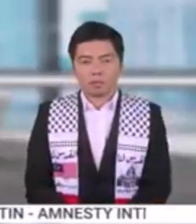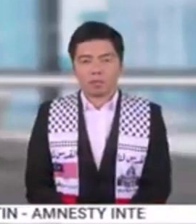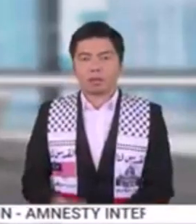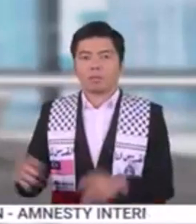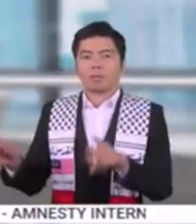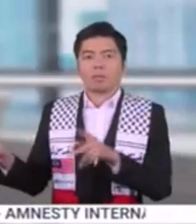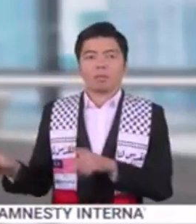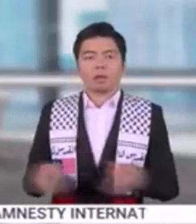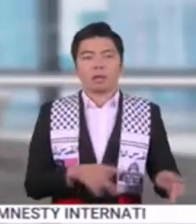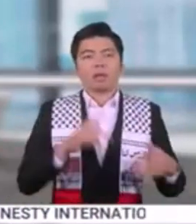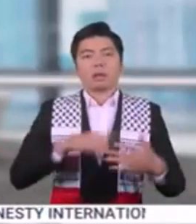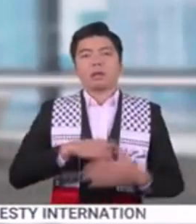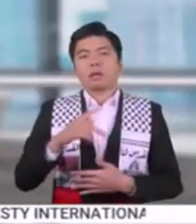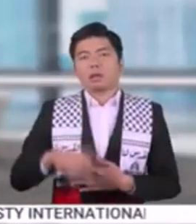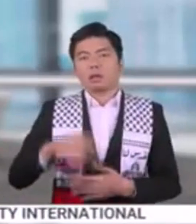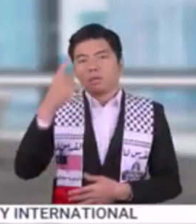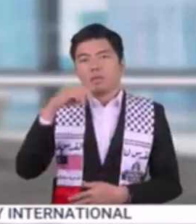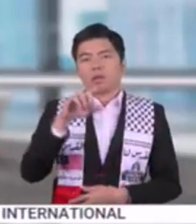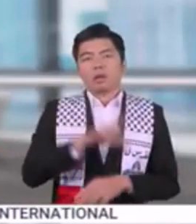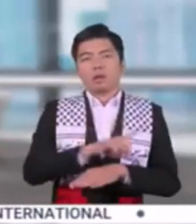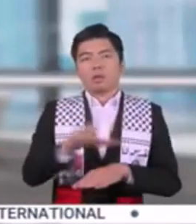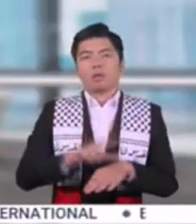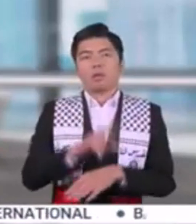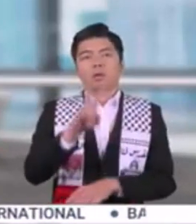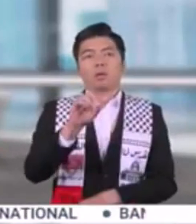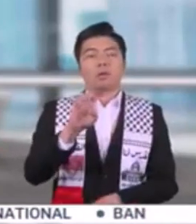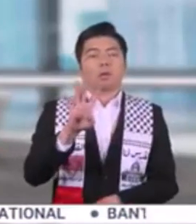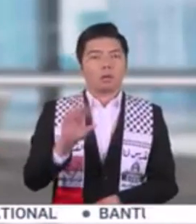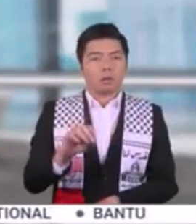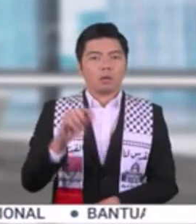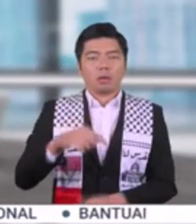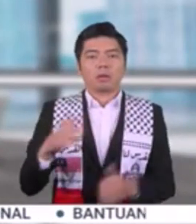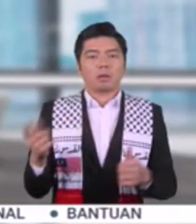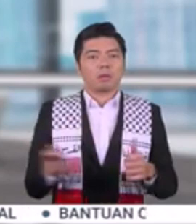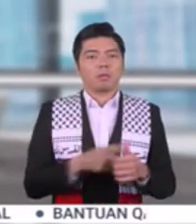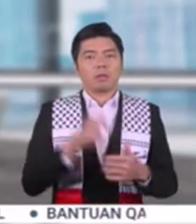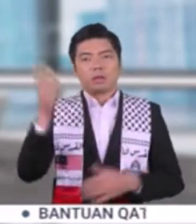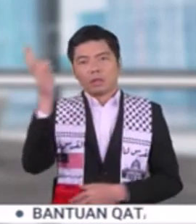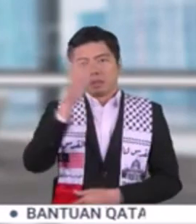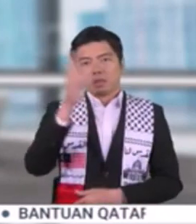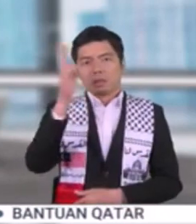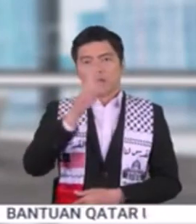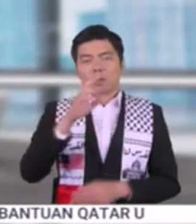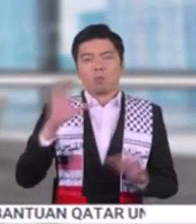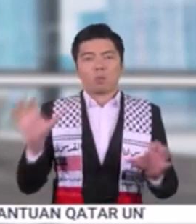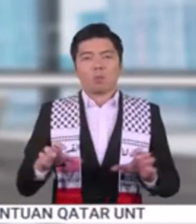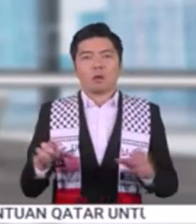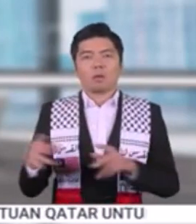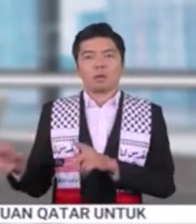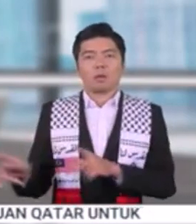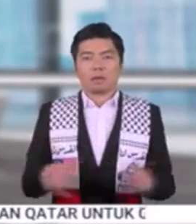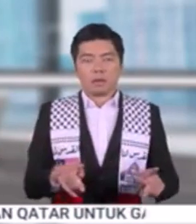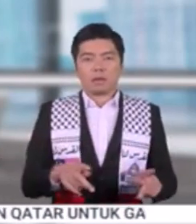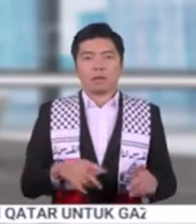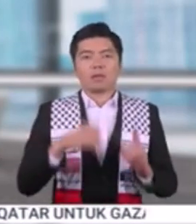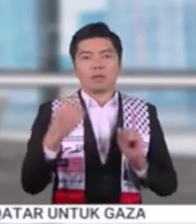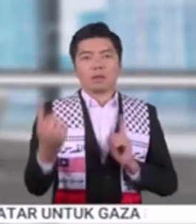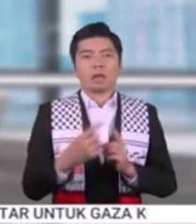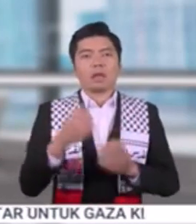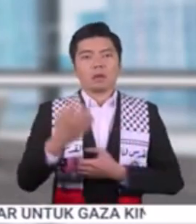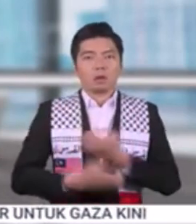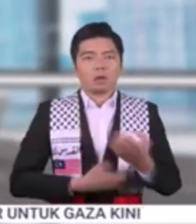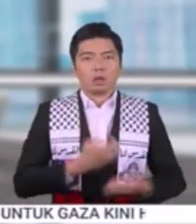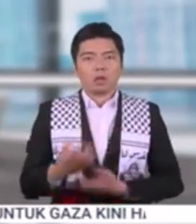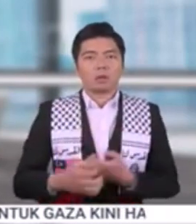Sementara itu, Pelan Rancangan Struktur Labuan 2040 adalah langkah kerajaan berkaitan perancangan fizikal, ekonomi, alam sekitar